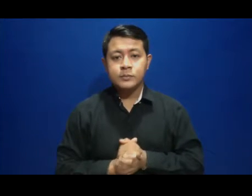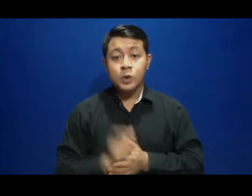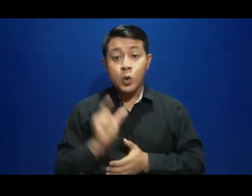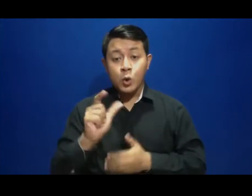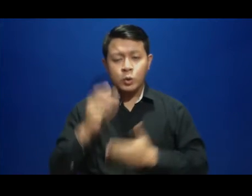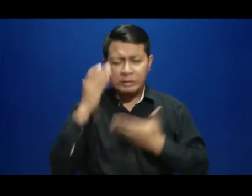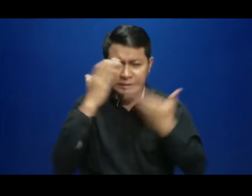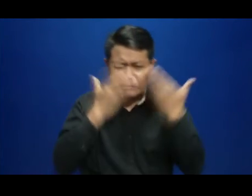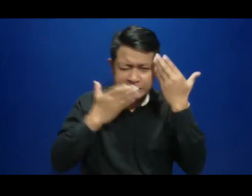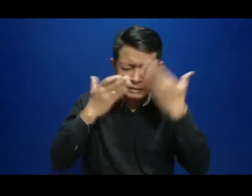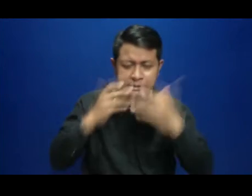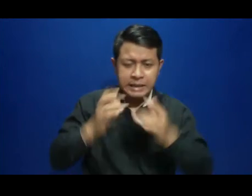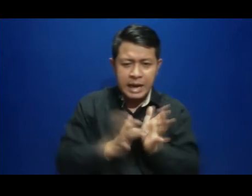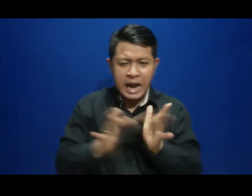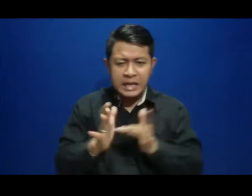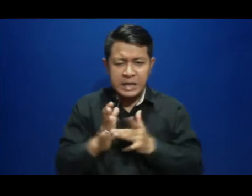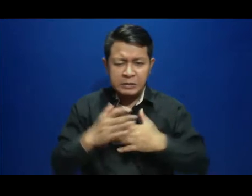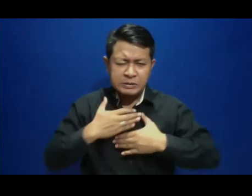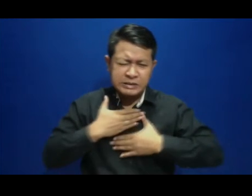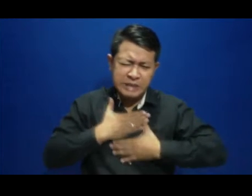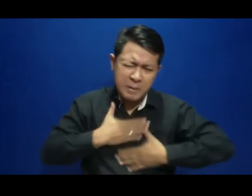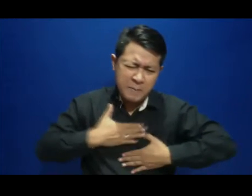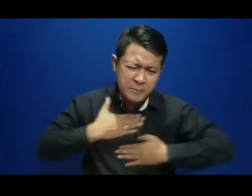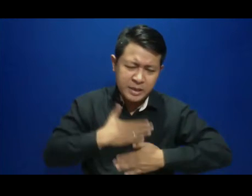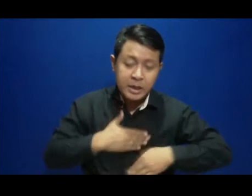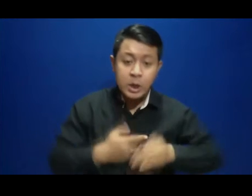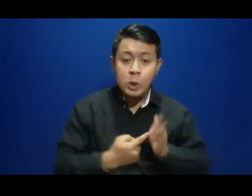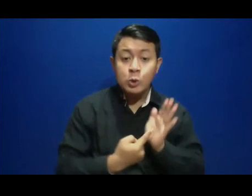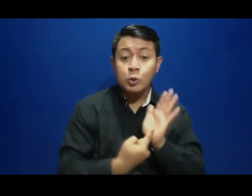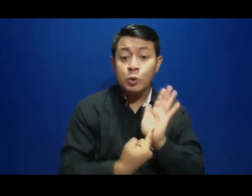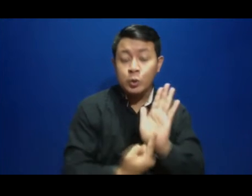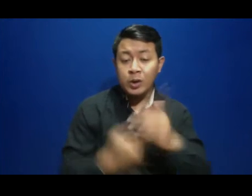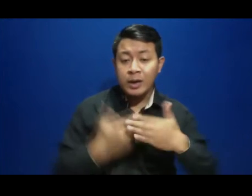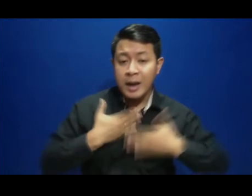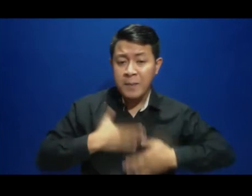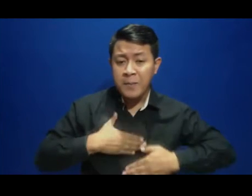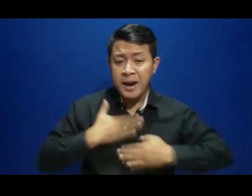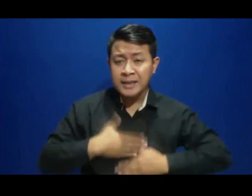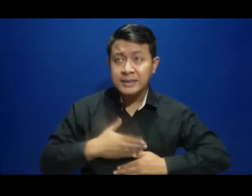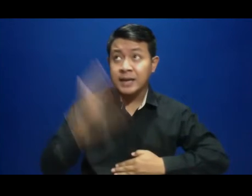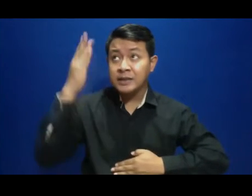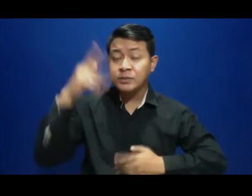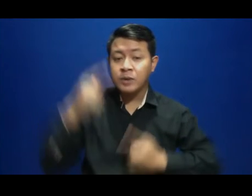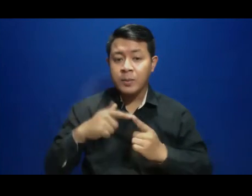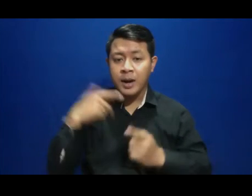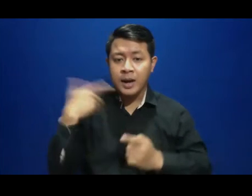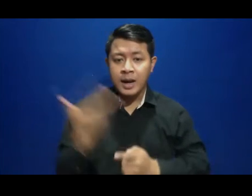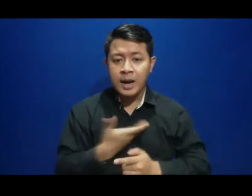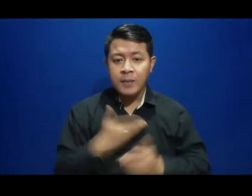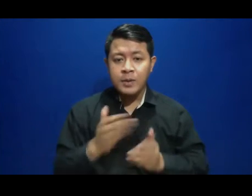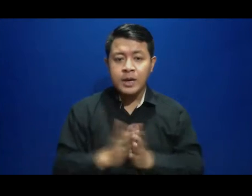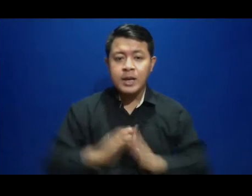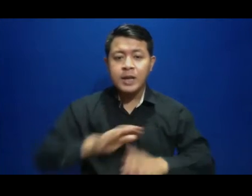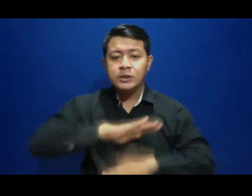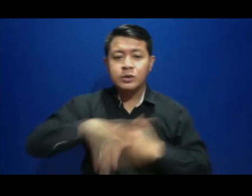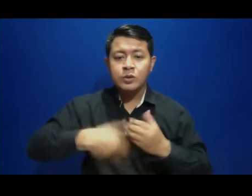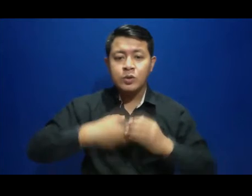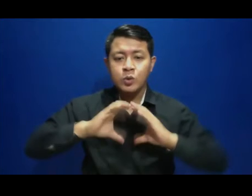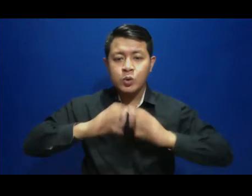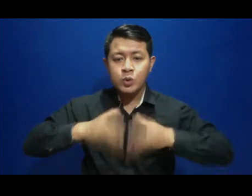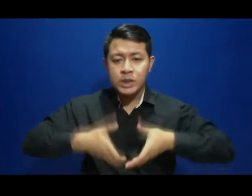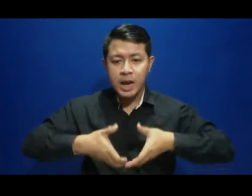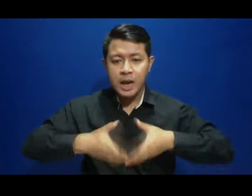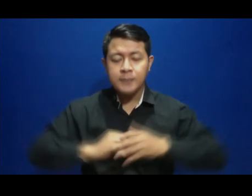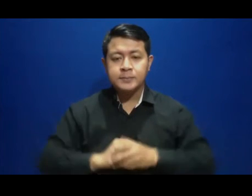Demi sengsara Yesus yang pedih, tunjukkanlah belas kasih-Mu kepada kami dan seluruh dunia.